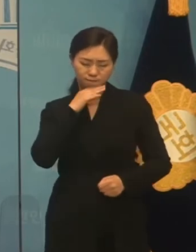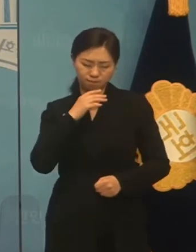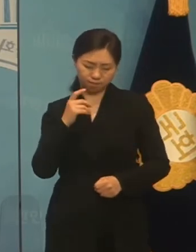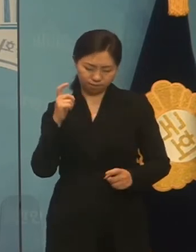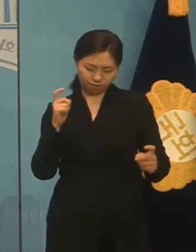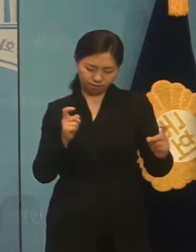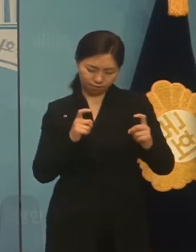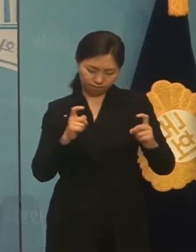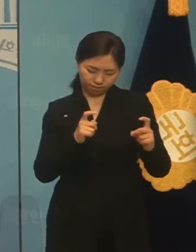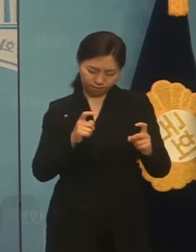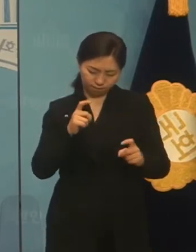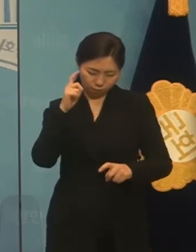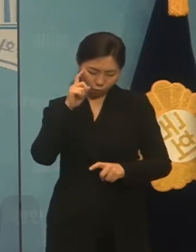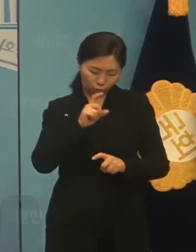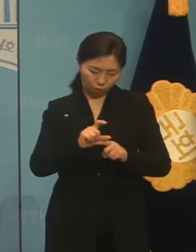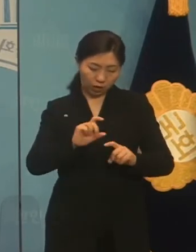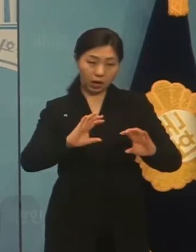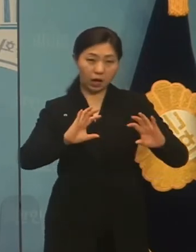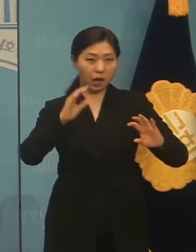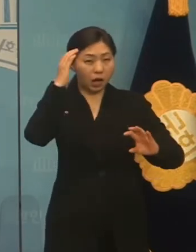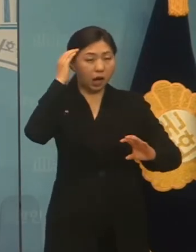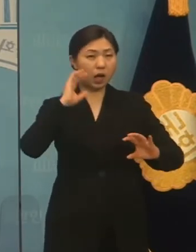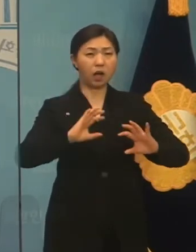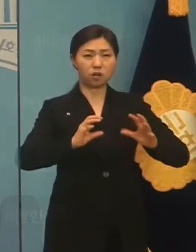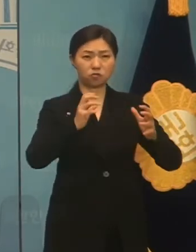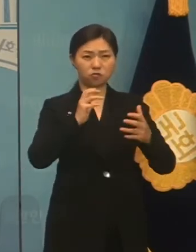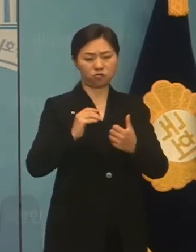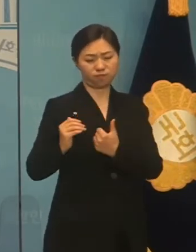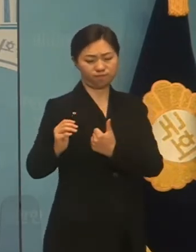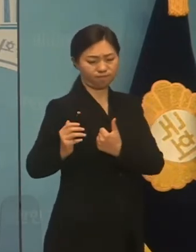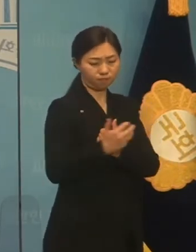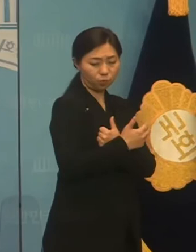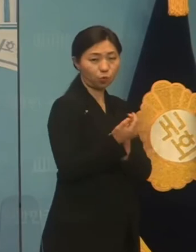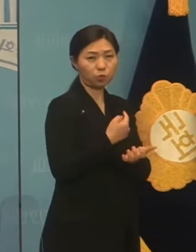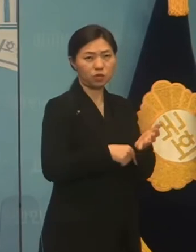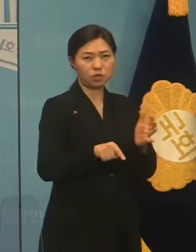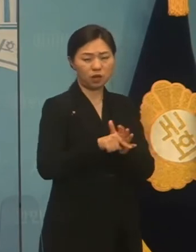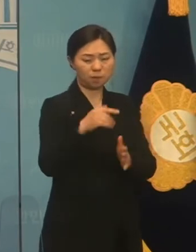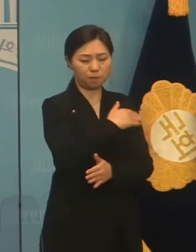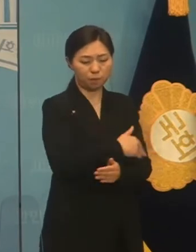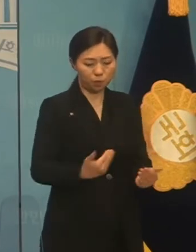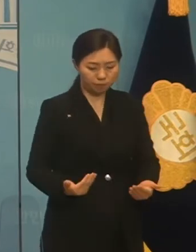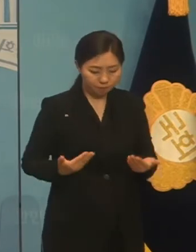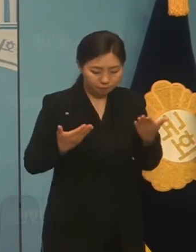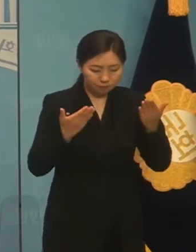대한민국을 수호하는데 온몸을 던지겠습니다.